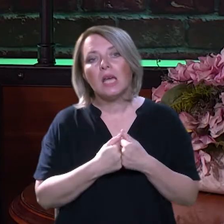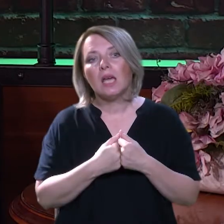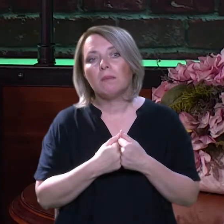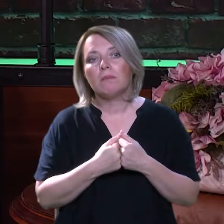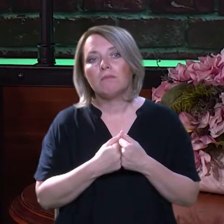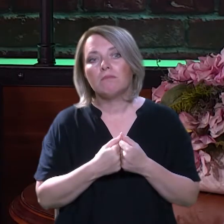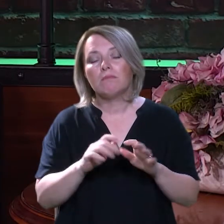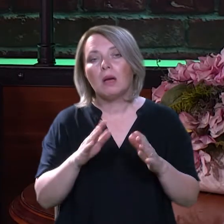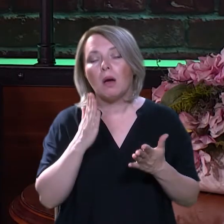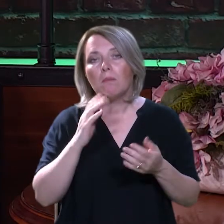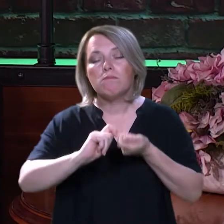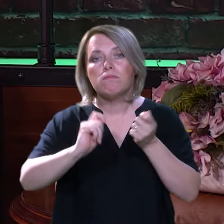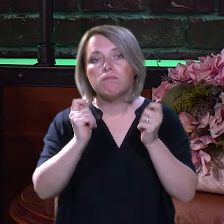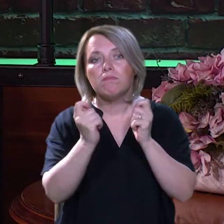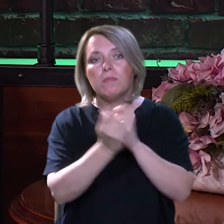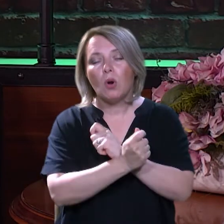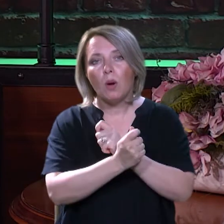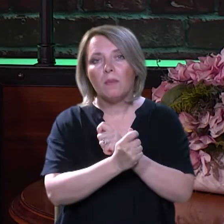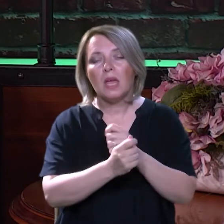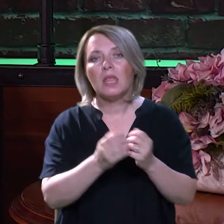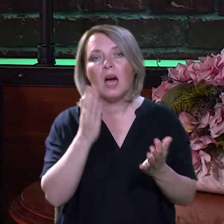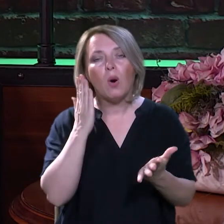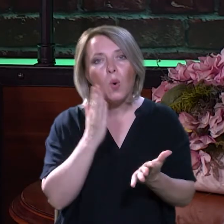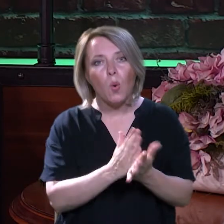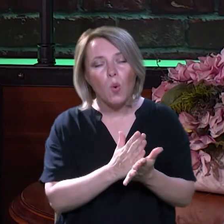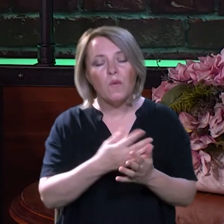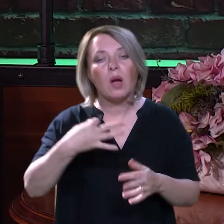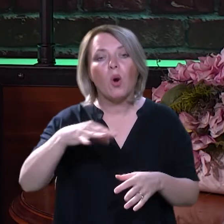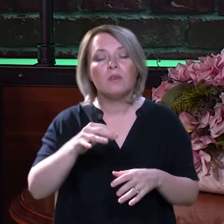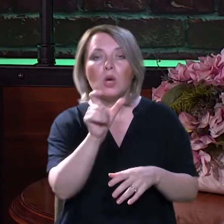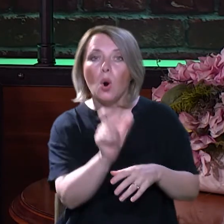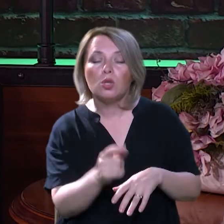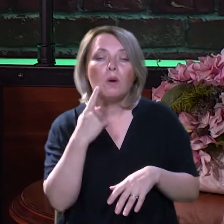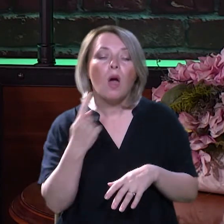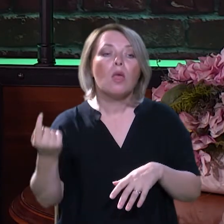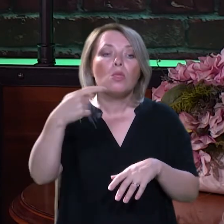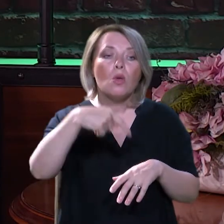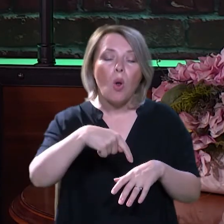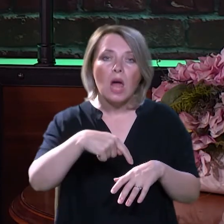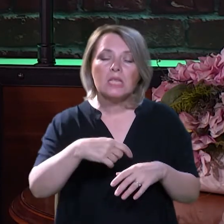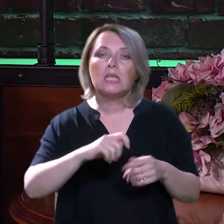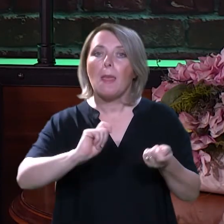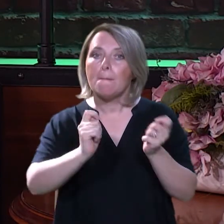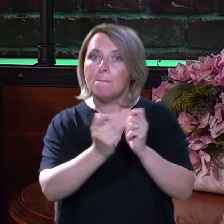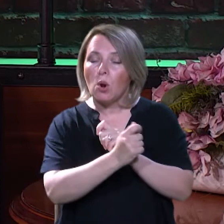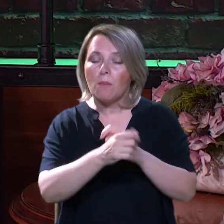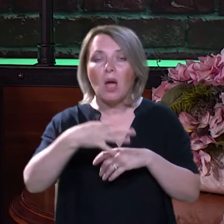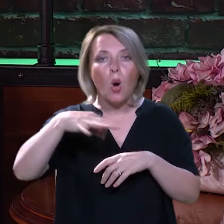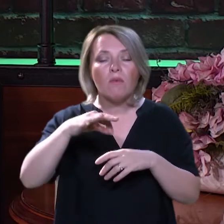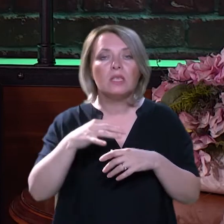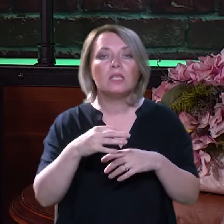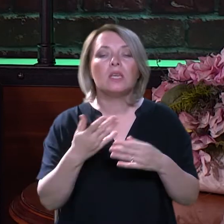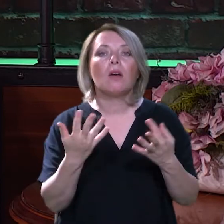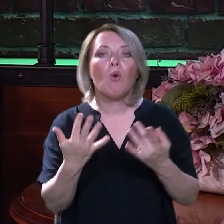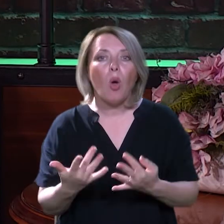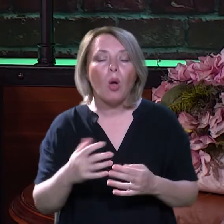a promjena je uvijek na onome ko dolazi po promjenu. Dakle, ovisno o tome koliko će se roditelj angažirati, koliko mu je